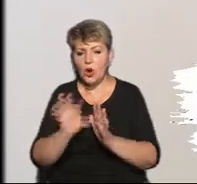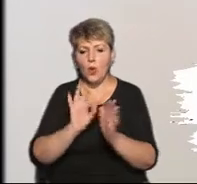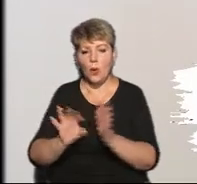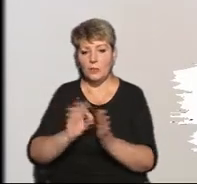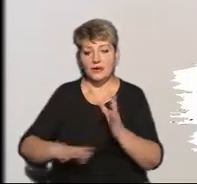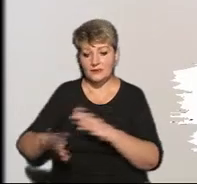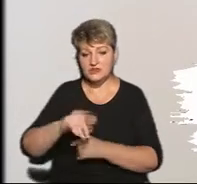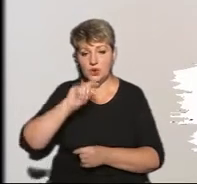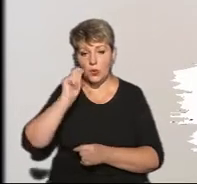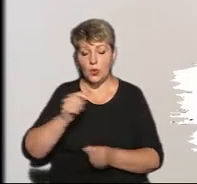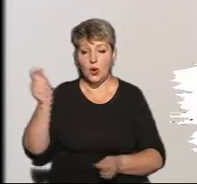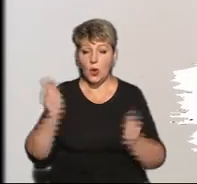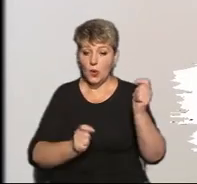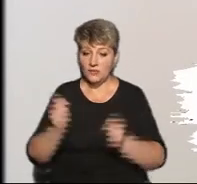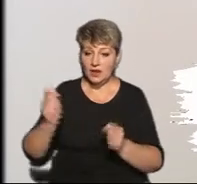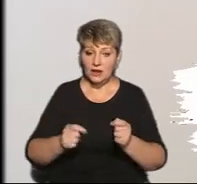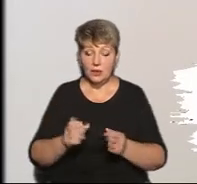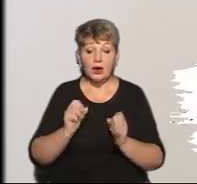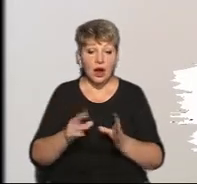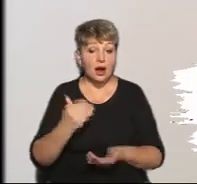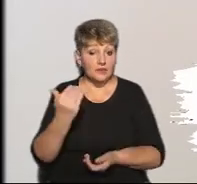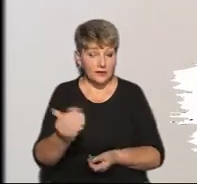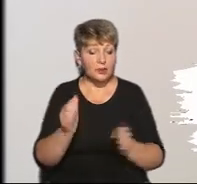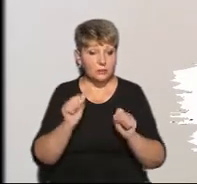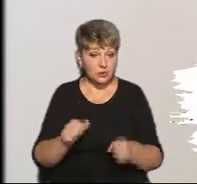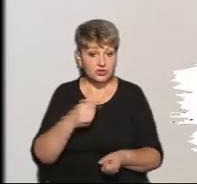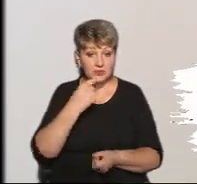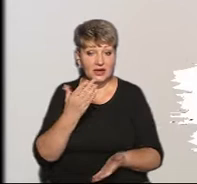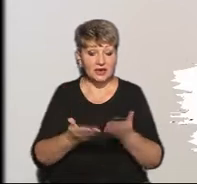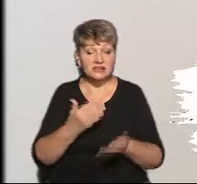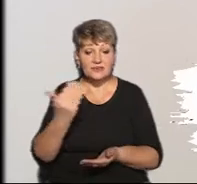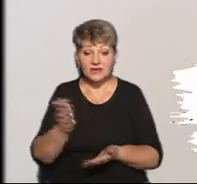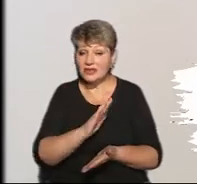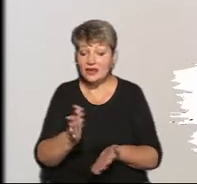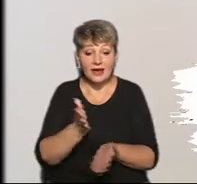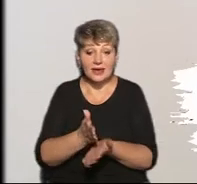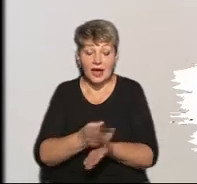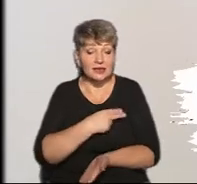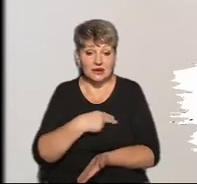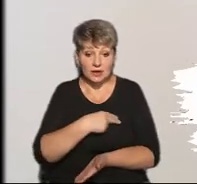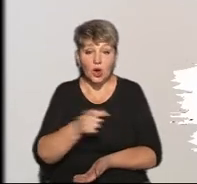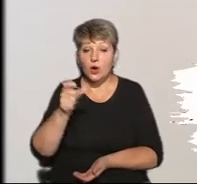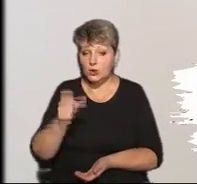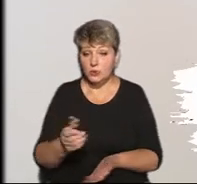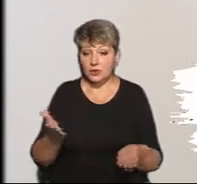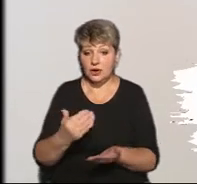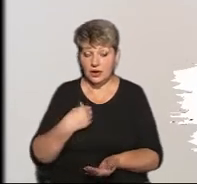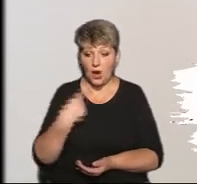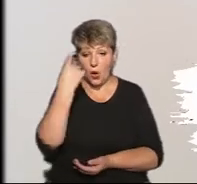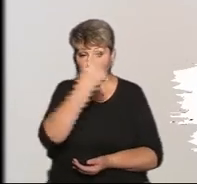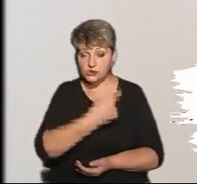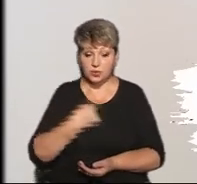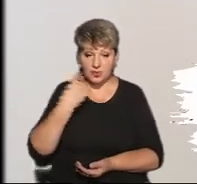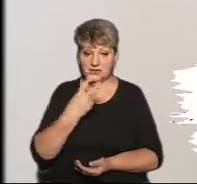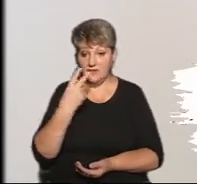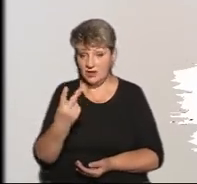всеукраїнські конференції партійні. Як ви можете казати, якщо ви не є делегатом цих конференцій? Ну, тобто людина, яку я особисто бачив там в партійному